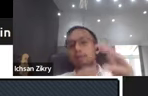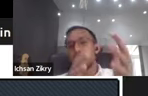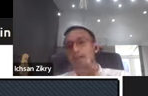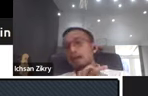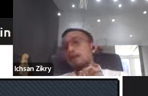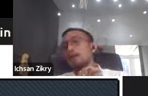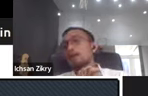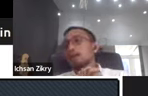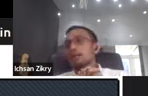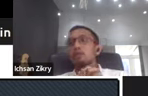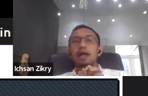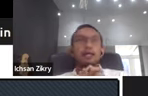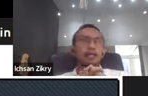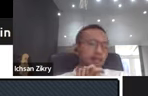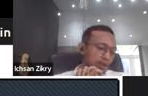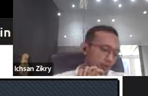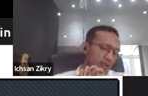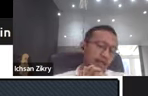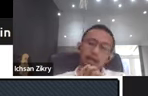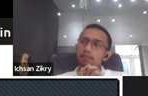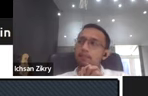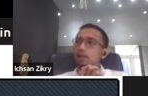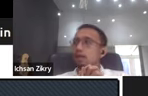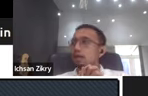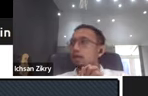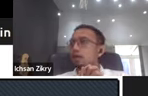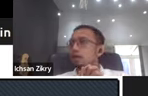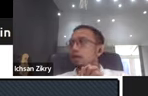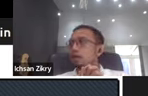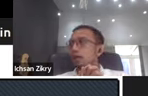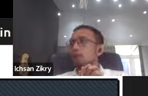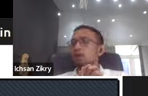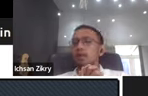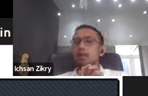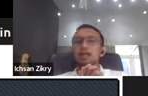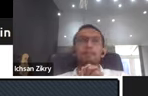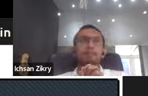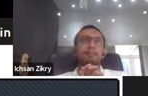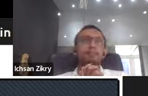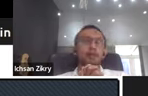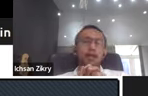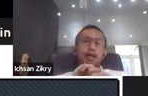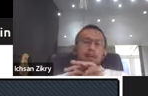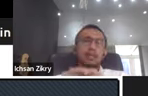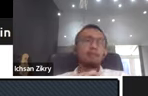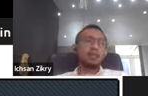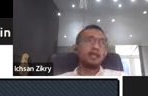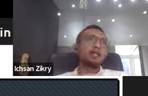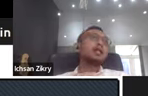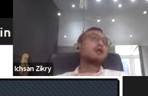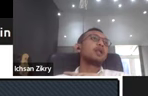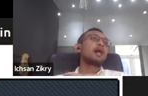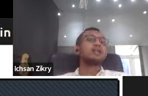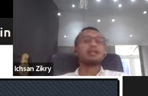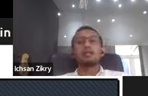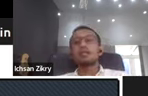dalam objek pra-peradilan. Jadi kewenangan yang dimasukkan di dalam RUU Polri ini adalah kewenangan penghentian